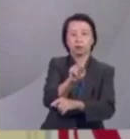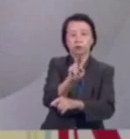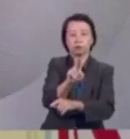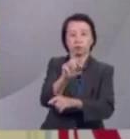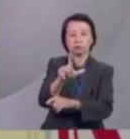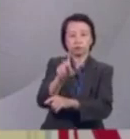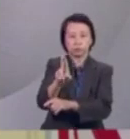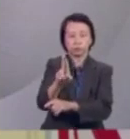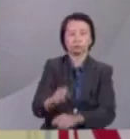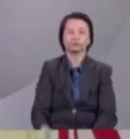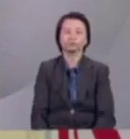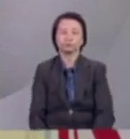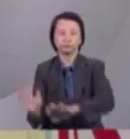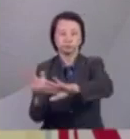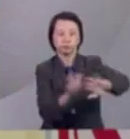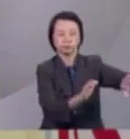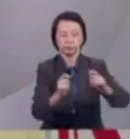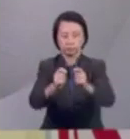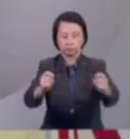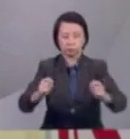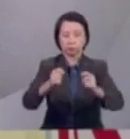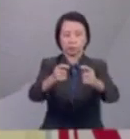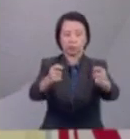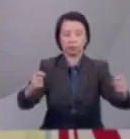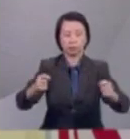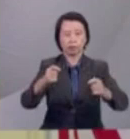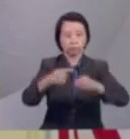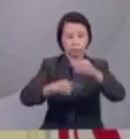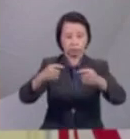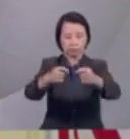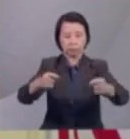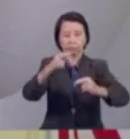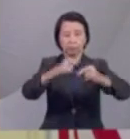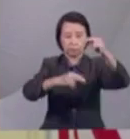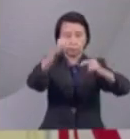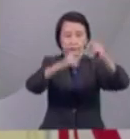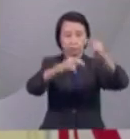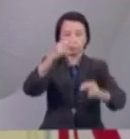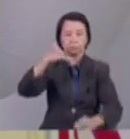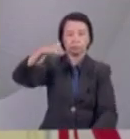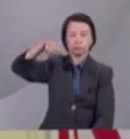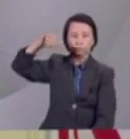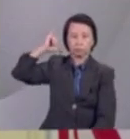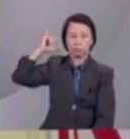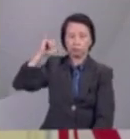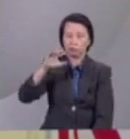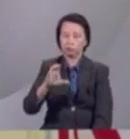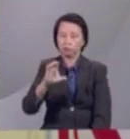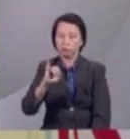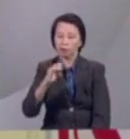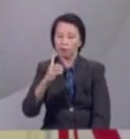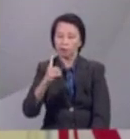Mengenai tapak binaan, semalam Lembaga Pembangunan Industri Pembinaan Malaysia ataupun